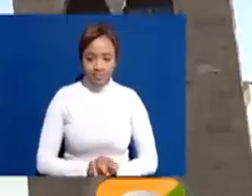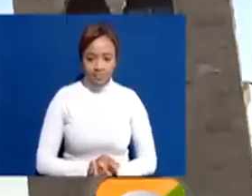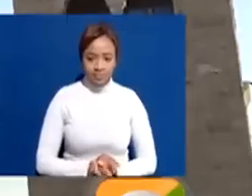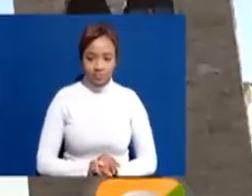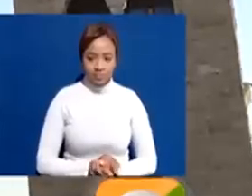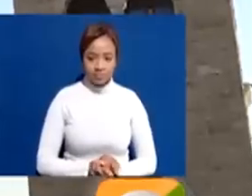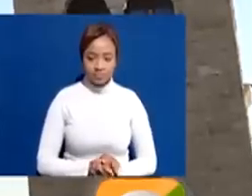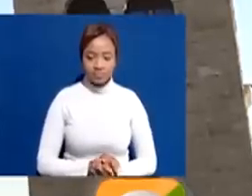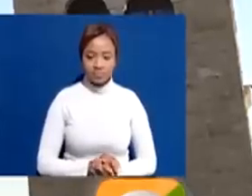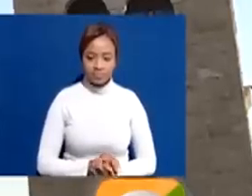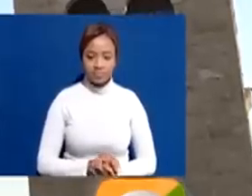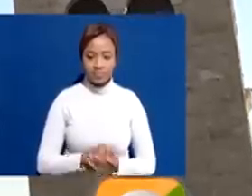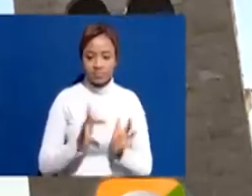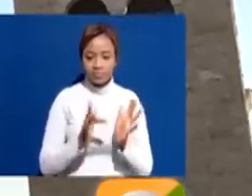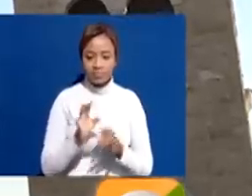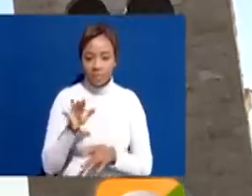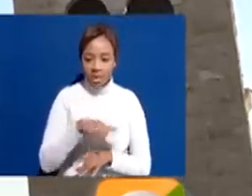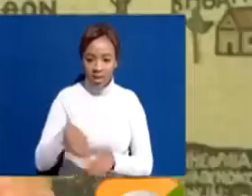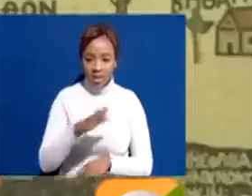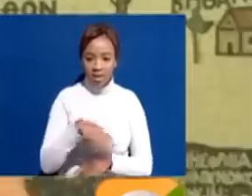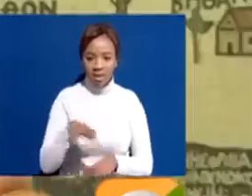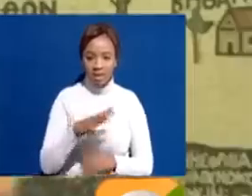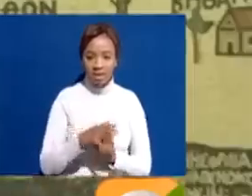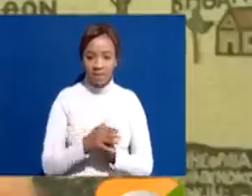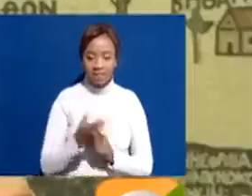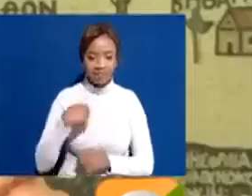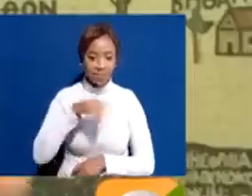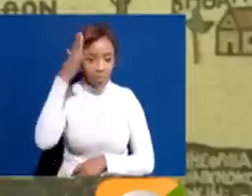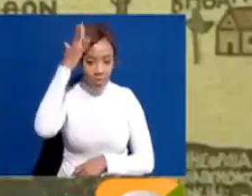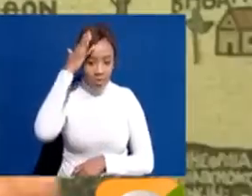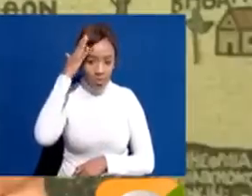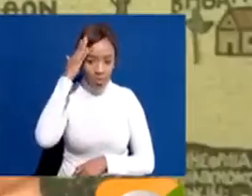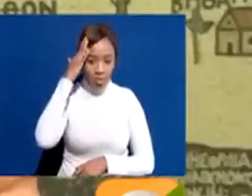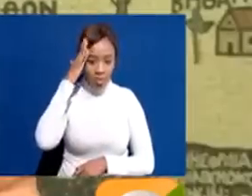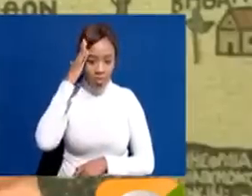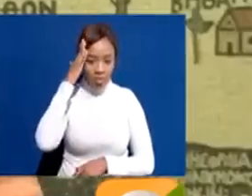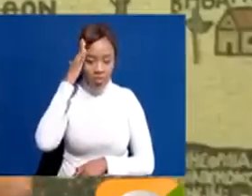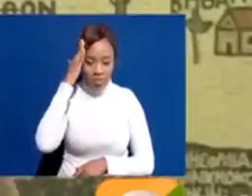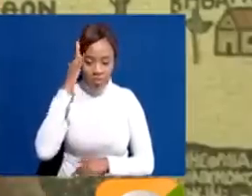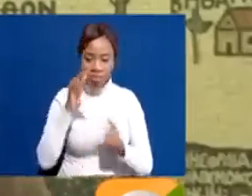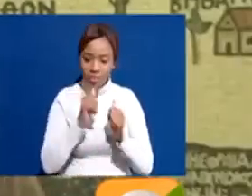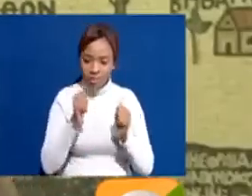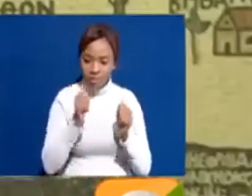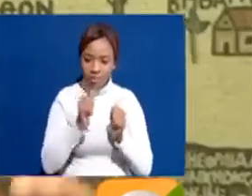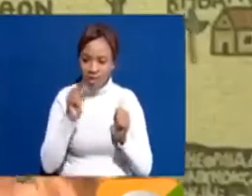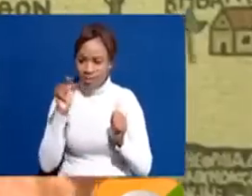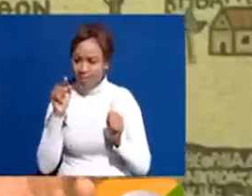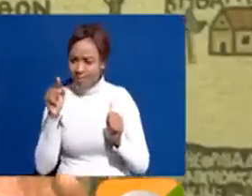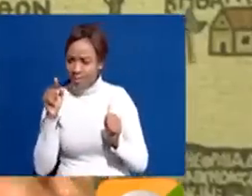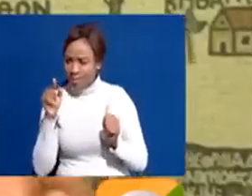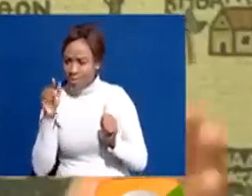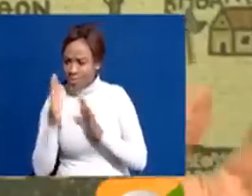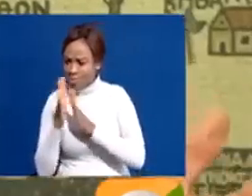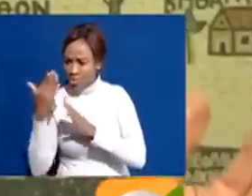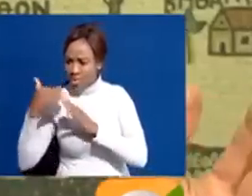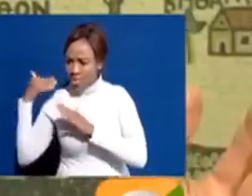yalipo makanisa ya Yohana Mbatizaji. We know, depending once again on the pilgrim's testimonies, they match exactly